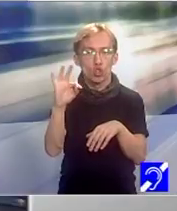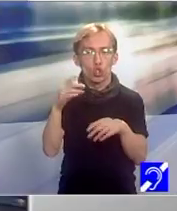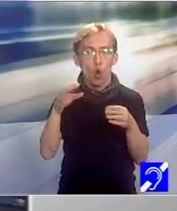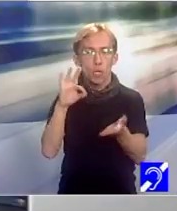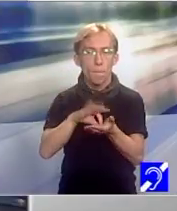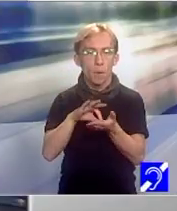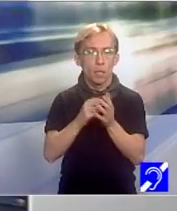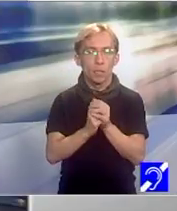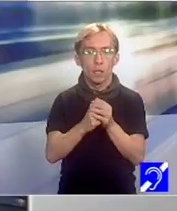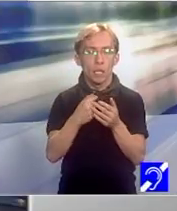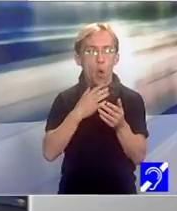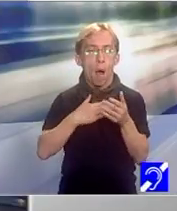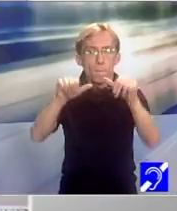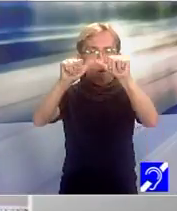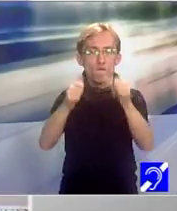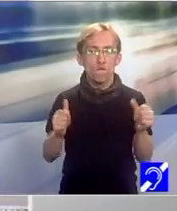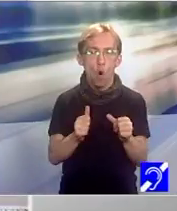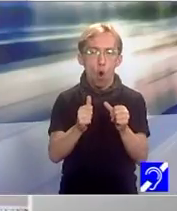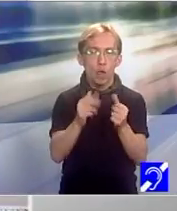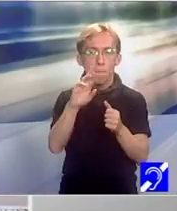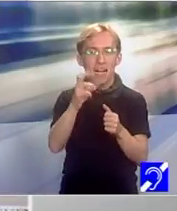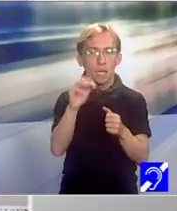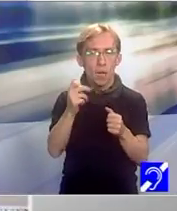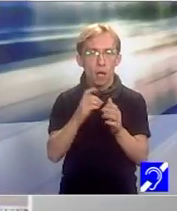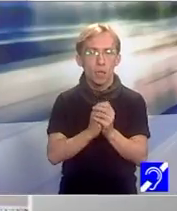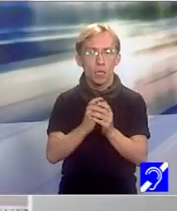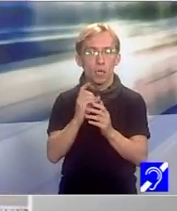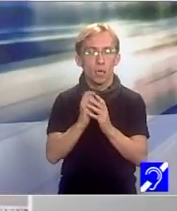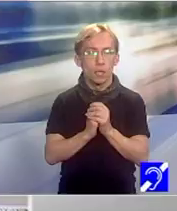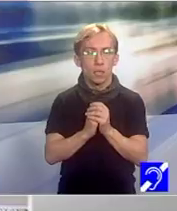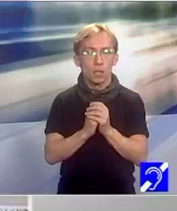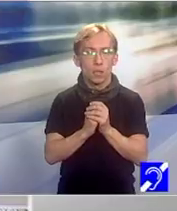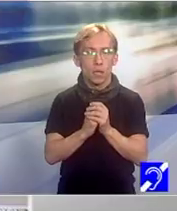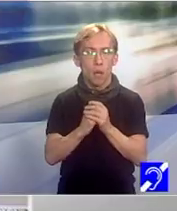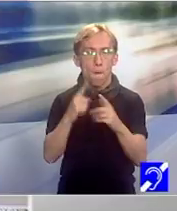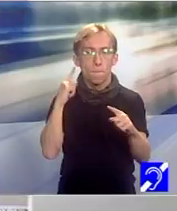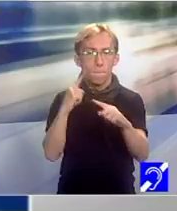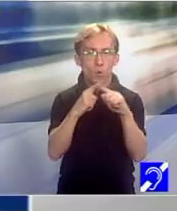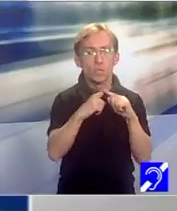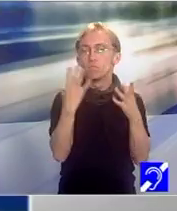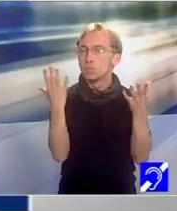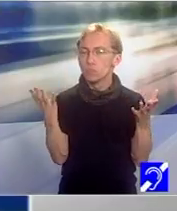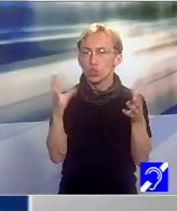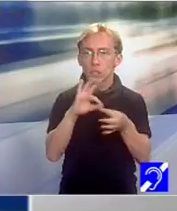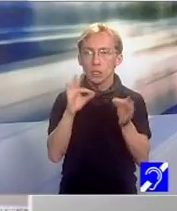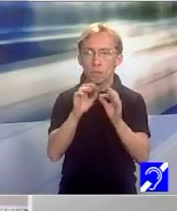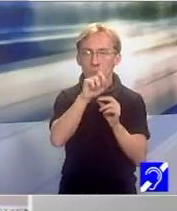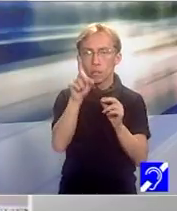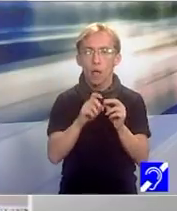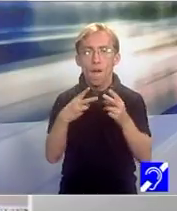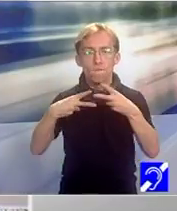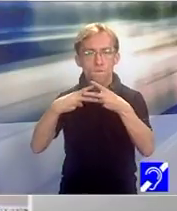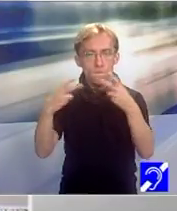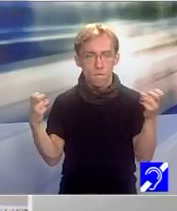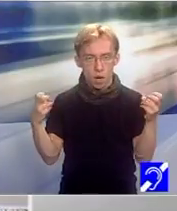formă extrem de rară, mastocitoză sistemică asociată cu anafilaxii recurente multiple. Ce adică, înseamnă asta? Adică? Asta înseamnă că fără cele